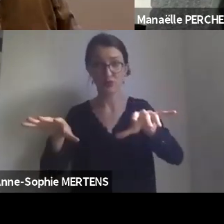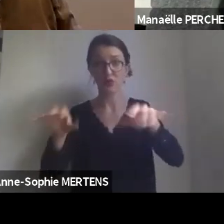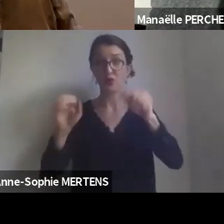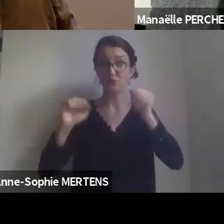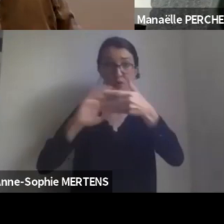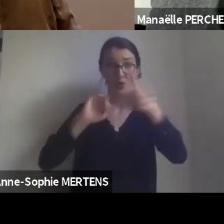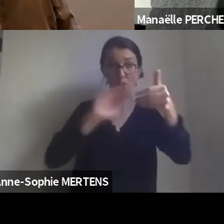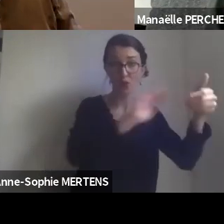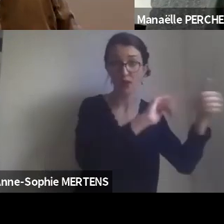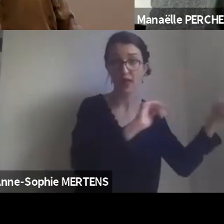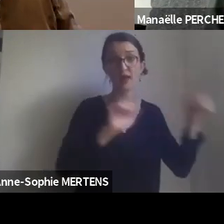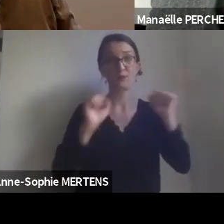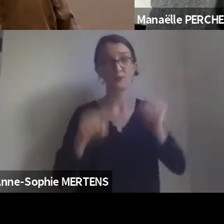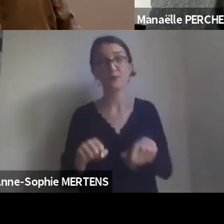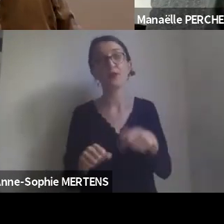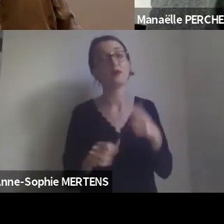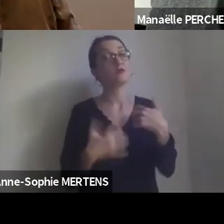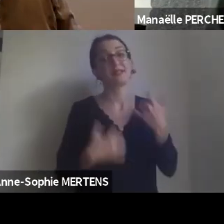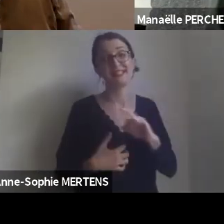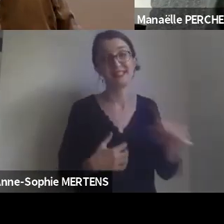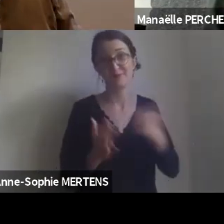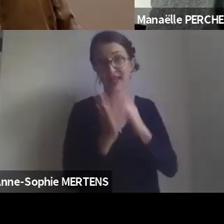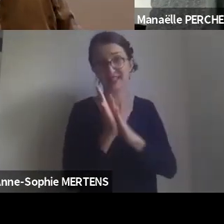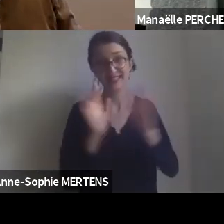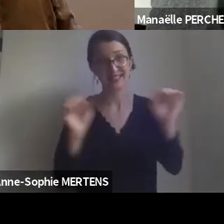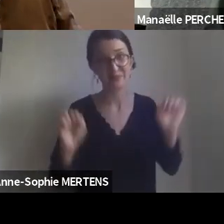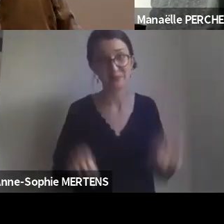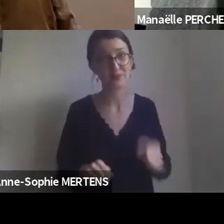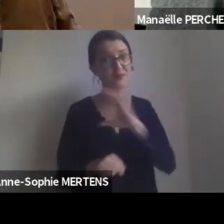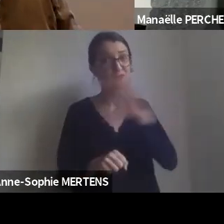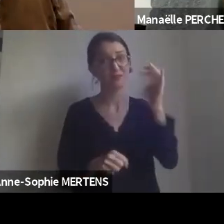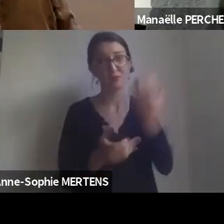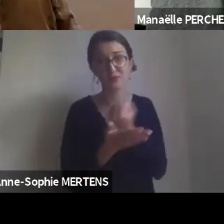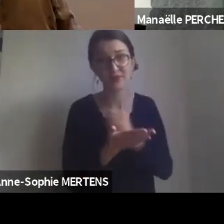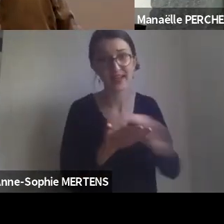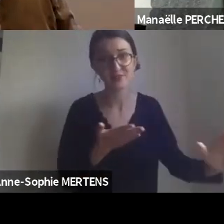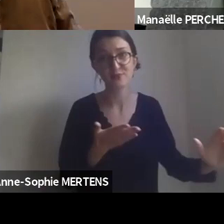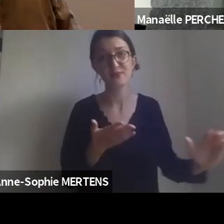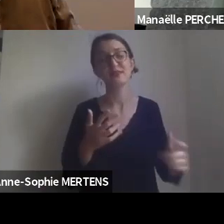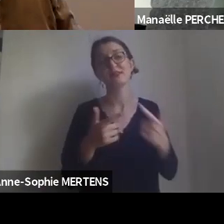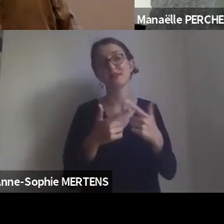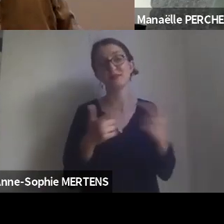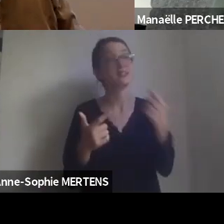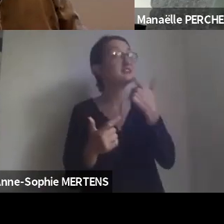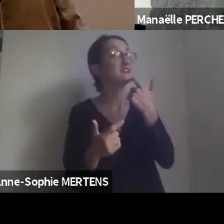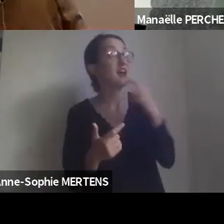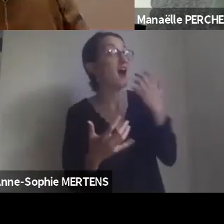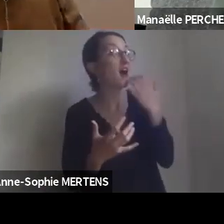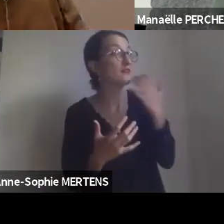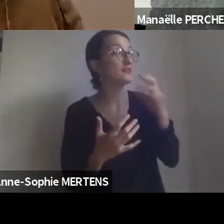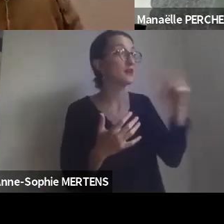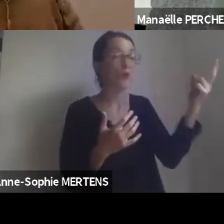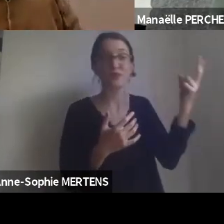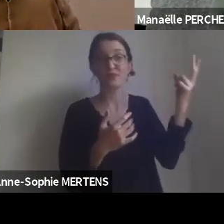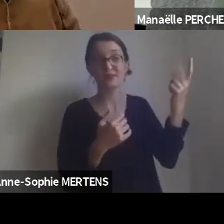Donc, n'hésitez pas à vous inscrire. C'est totalement gratuit, je le répète. Et évidemment, vos retours sont précieux. On abordera notamment le